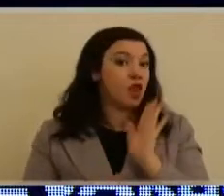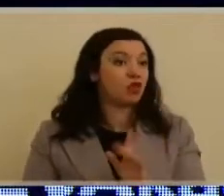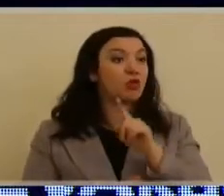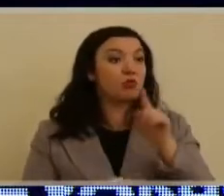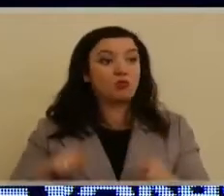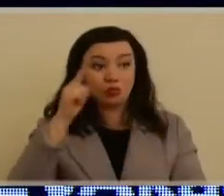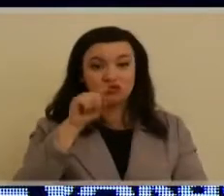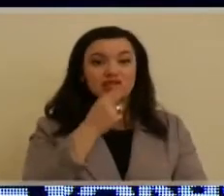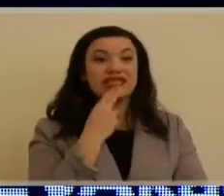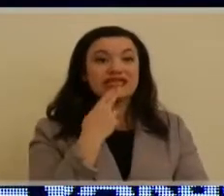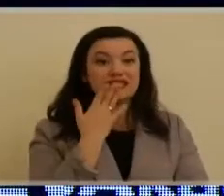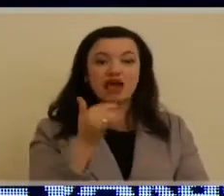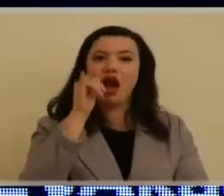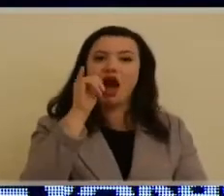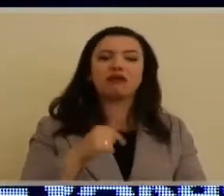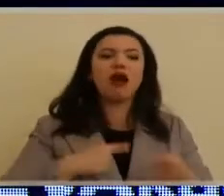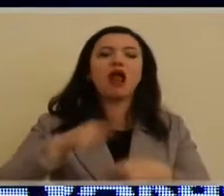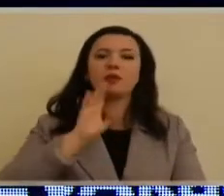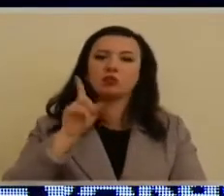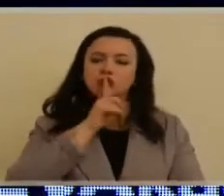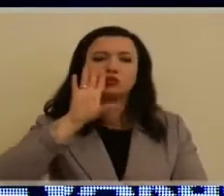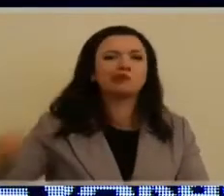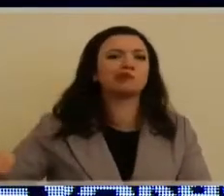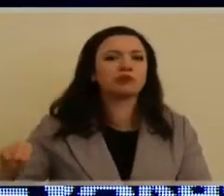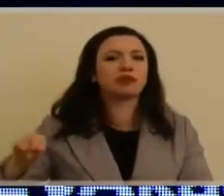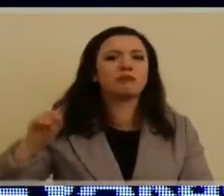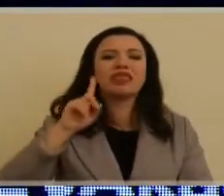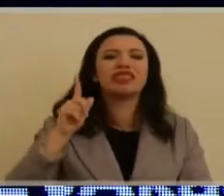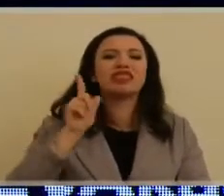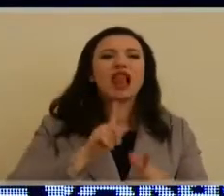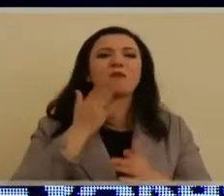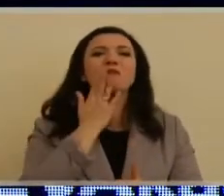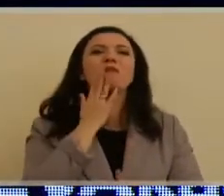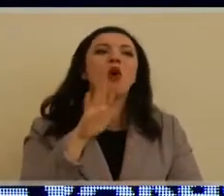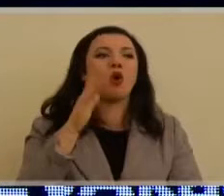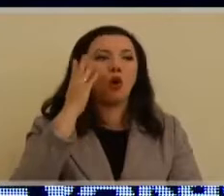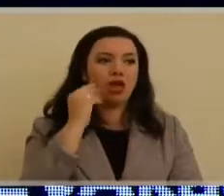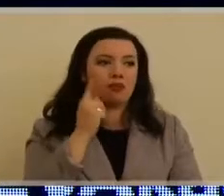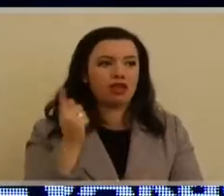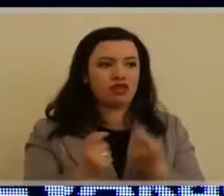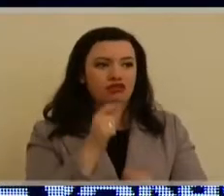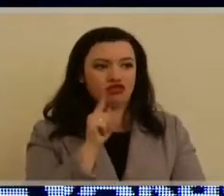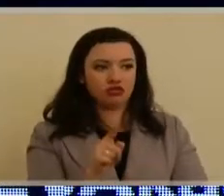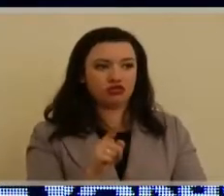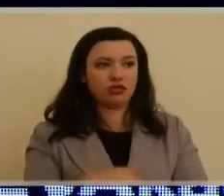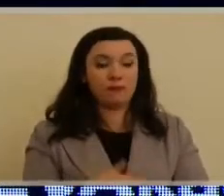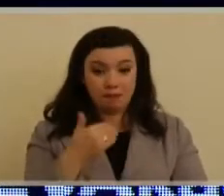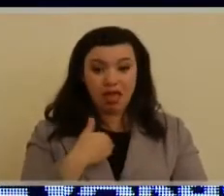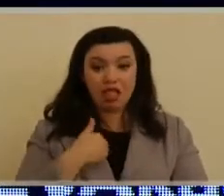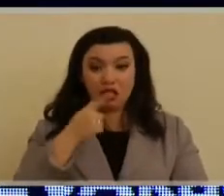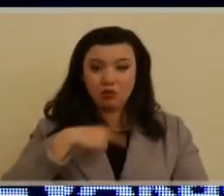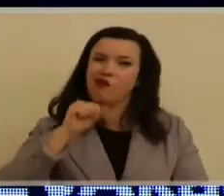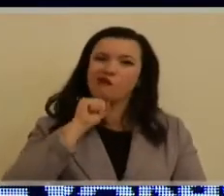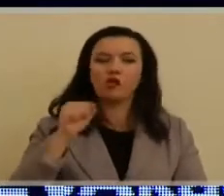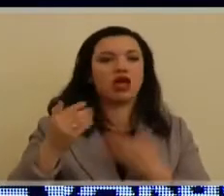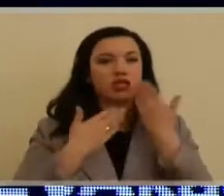de kızına hakkını aramamayı, susmayı, bir şey talep etmemeyi öğretmeye çalışıyordu. Ben burada şunu